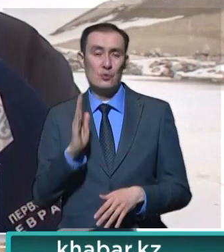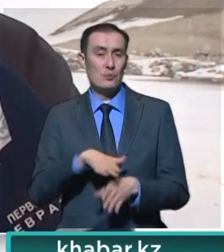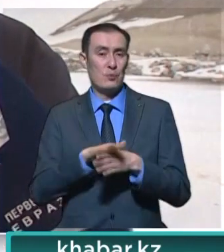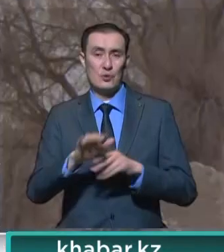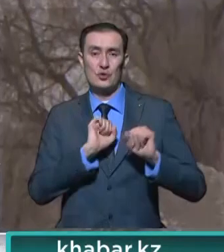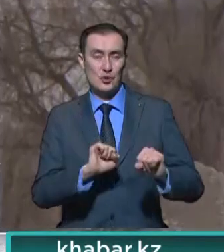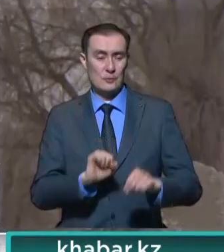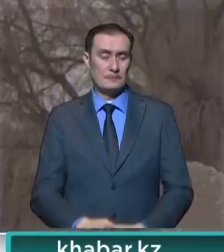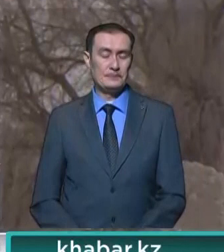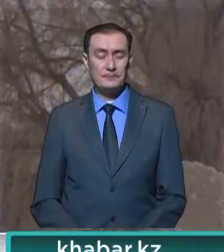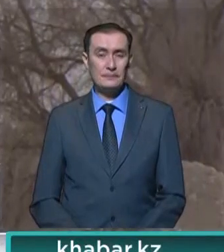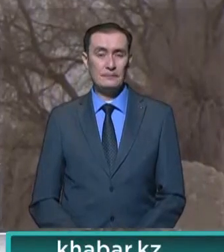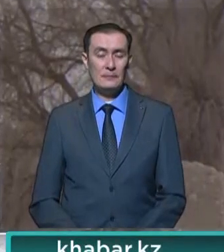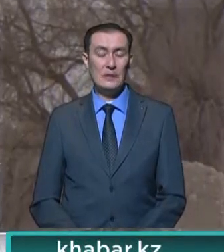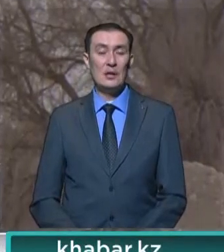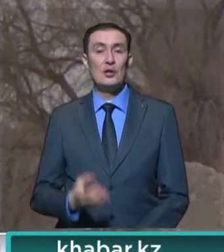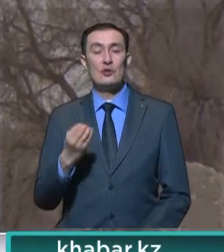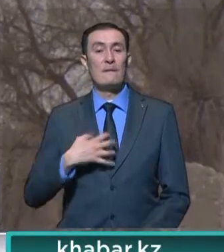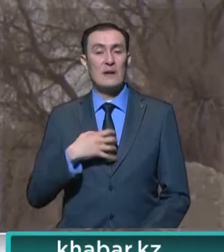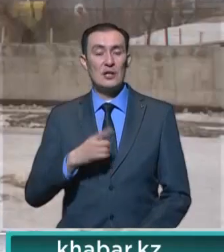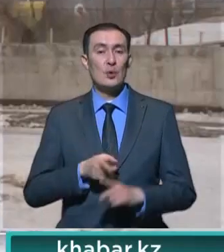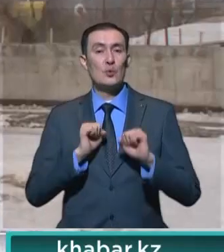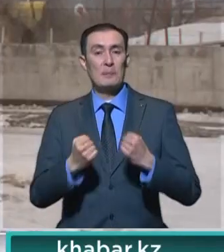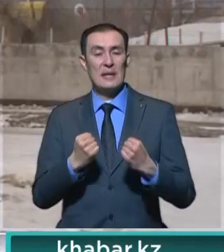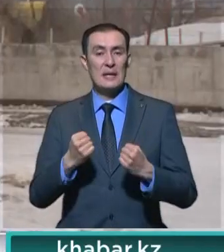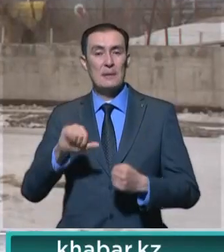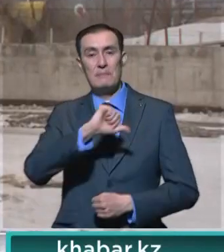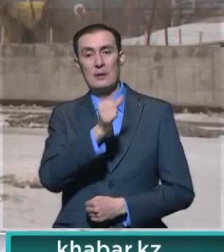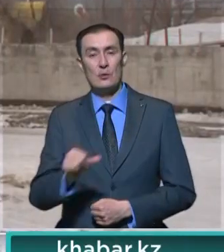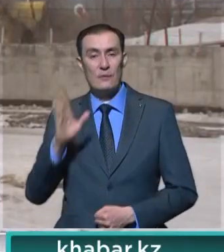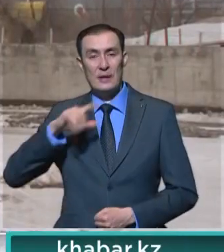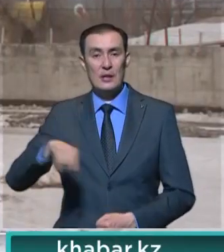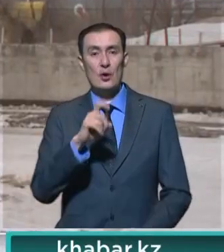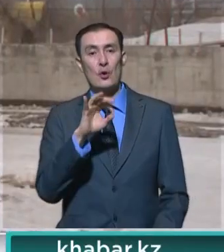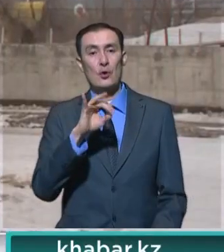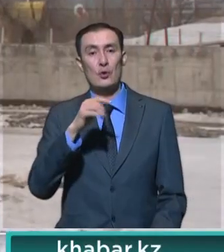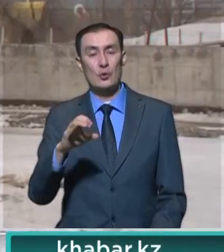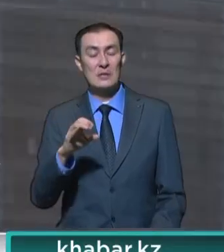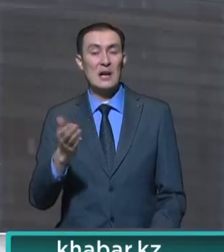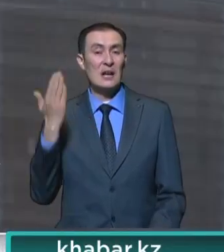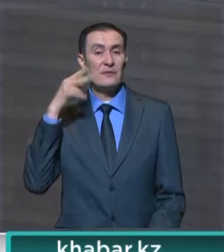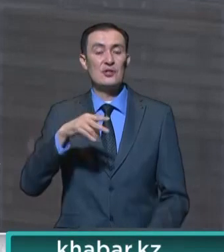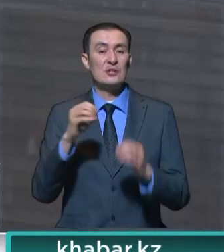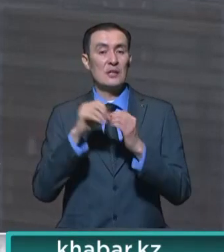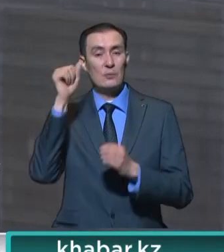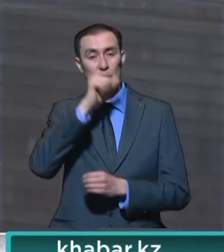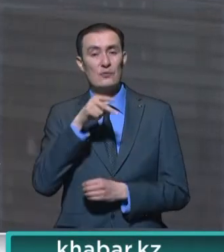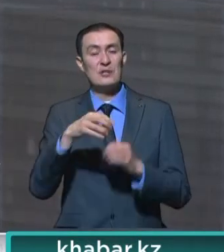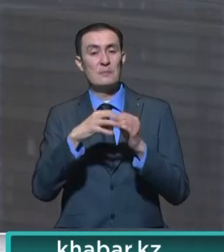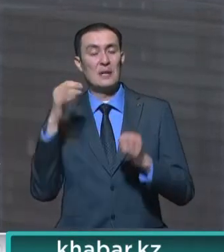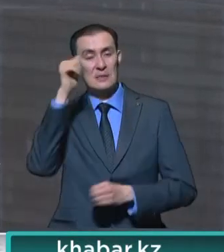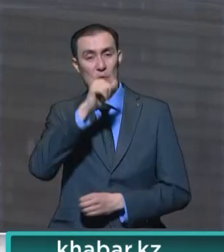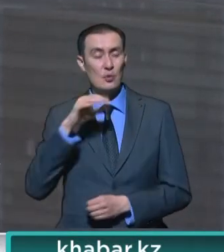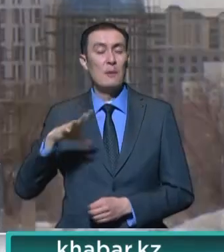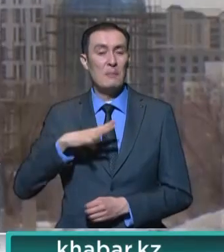полностью предотвращены. Еще одна важная часть проекта – это укрепление берегов реки Харгос в нижнем течении. Ранее в 2010 и 2015